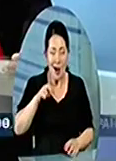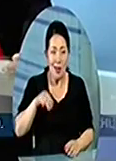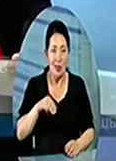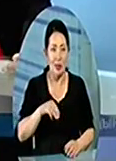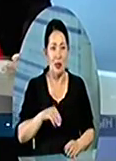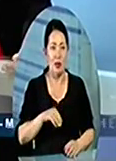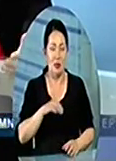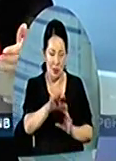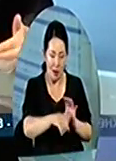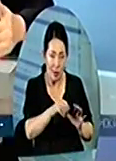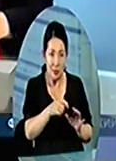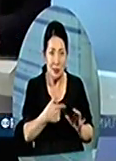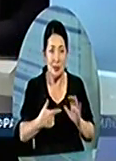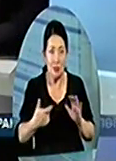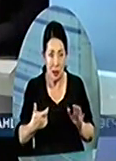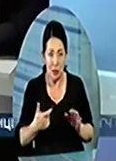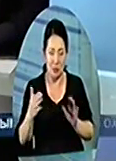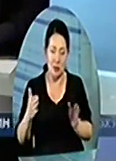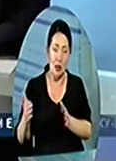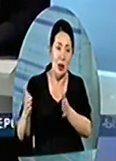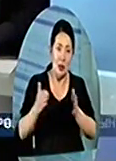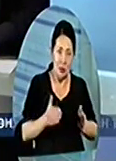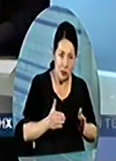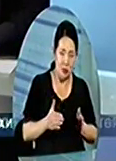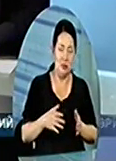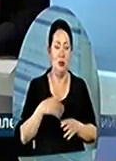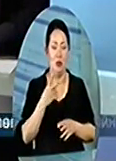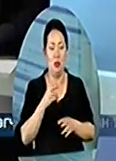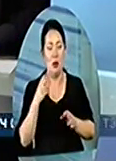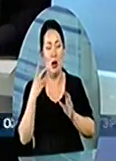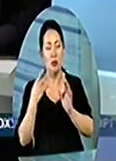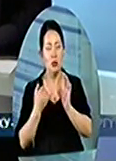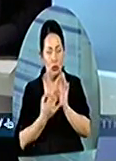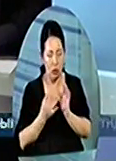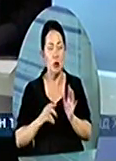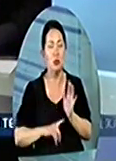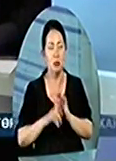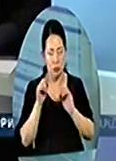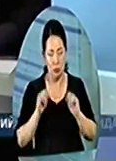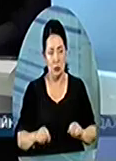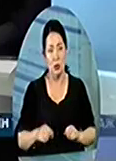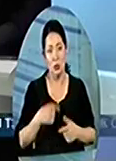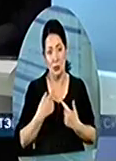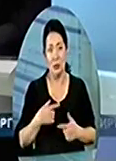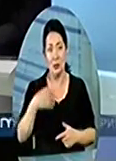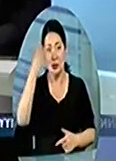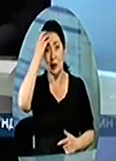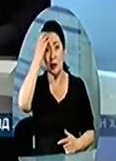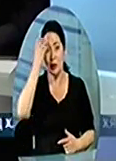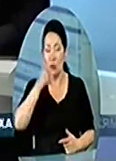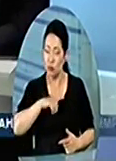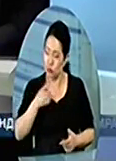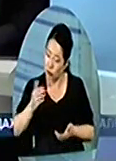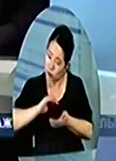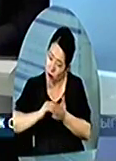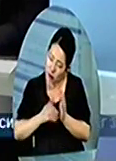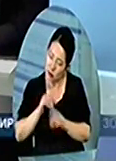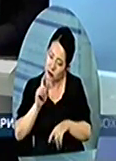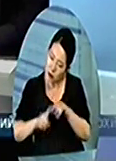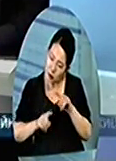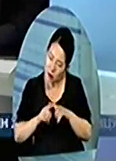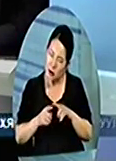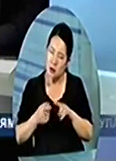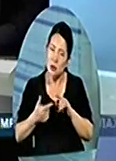одоо татвар хэмжлэн энэ татваруудыг наашин татъя гэдэг асуудлуудыг бас ярьж байгаа. А засгийн газрын тооцооноор бол яг ямар төрлийн татваруудыг хэд хэдэн